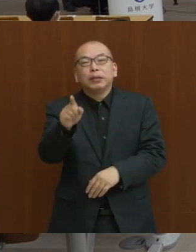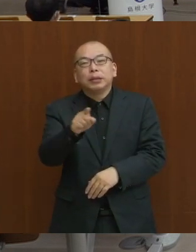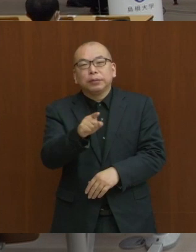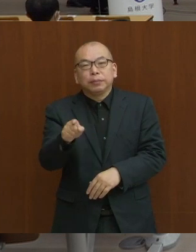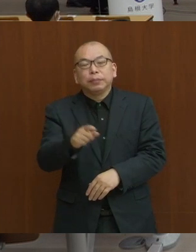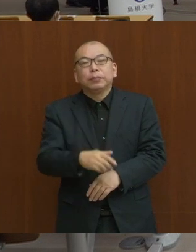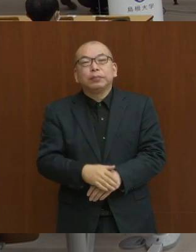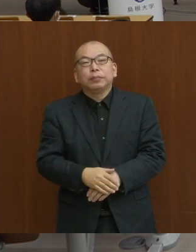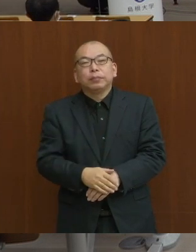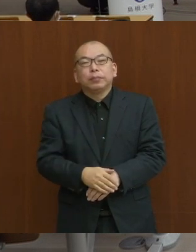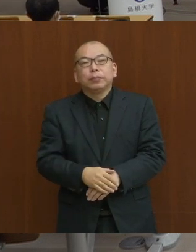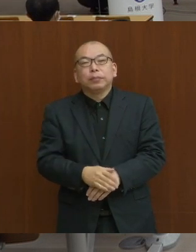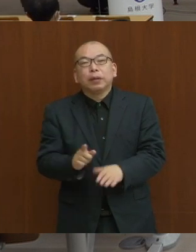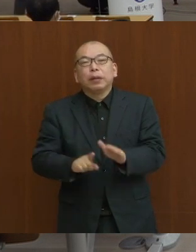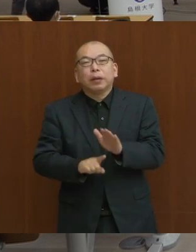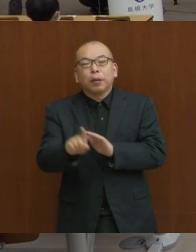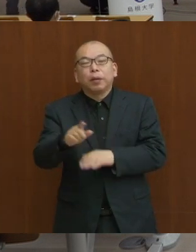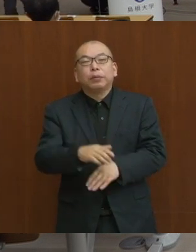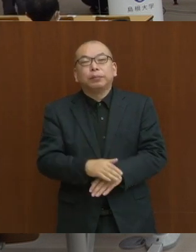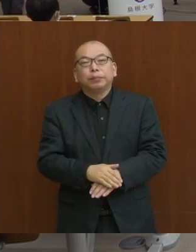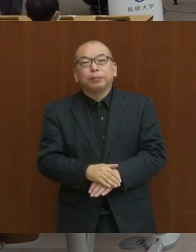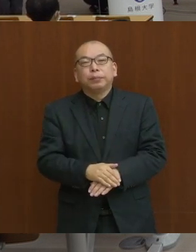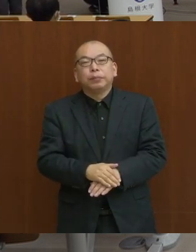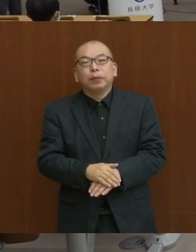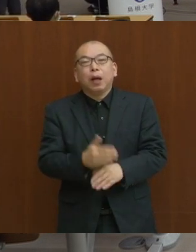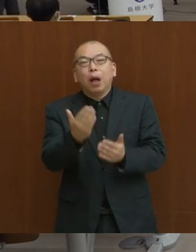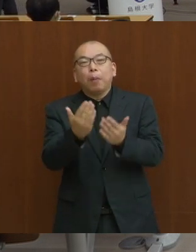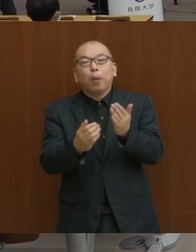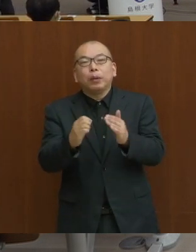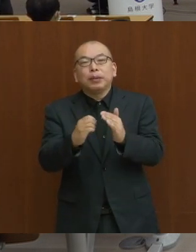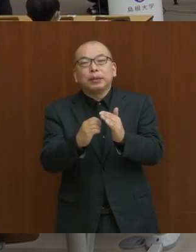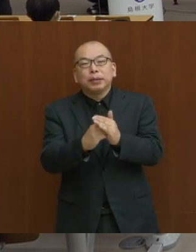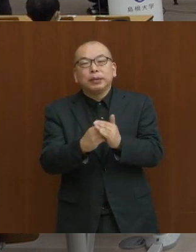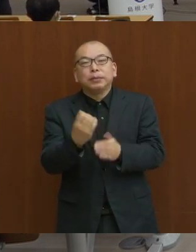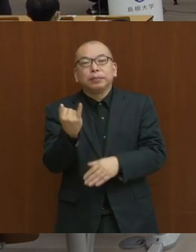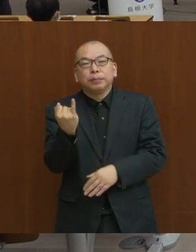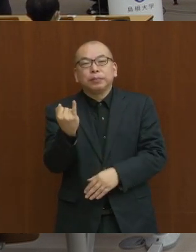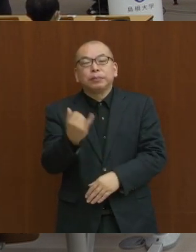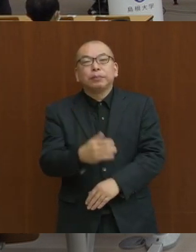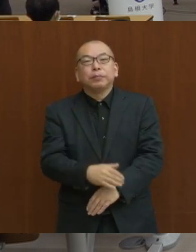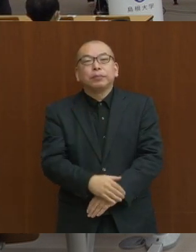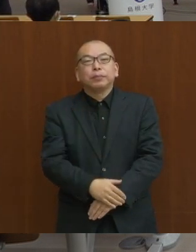128名、総代森石桃香。は